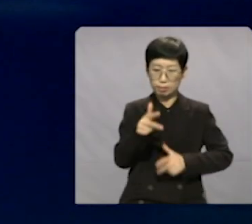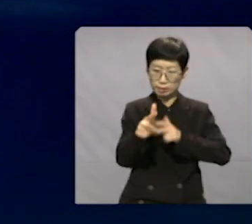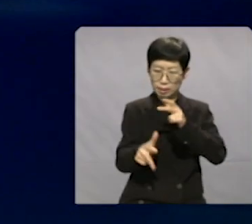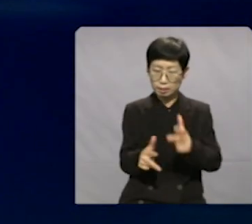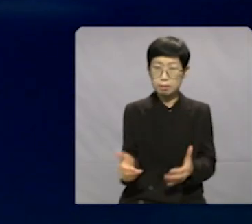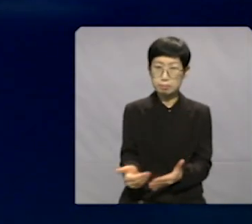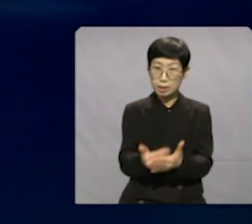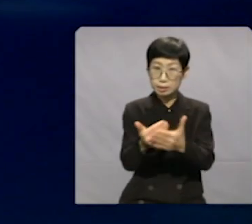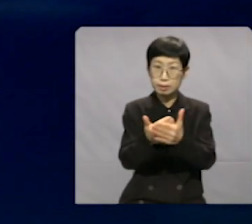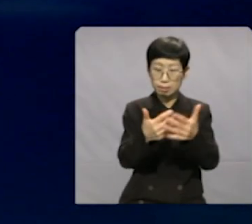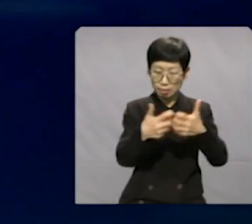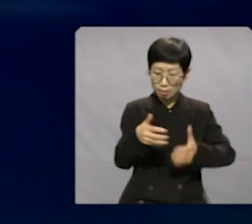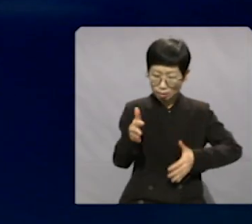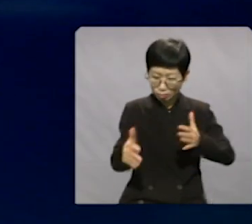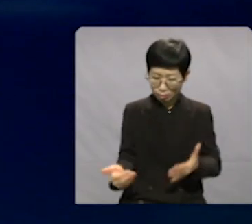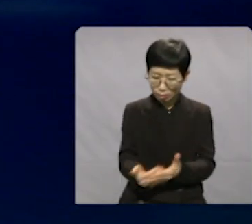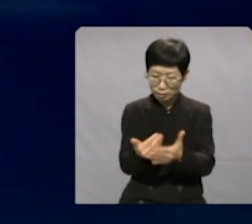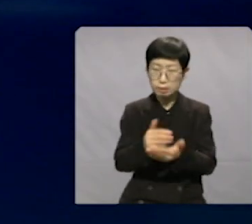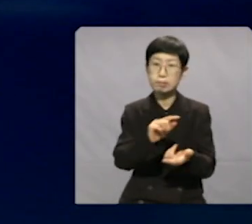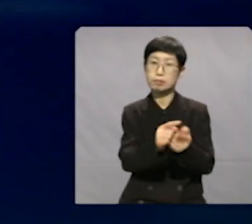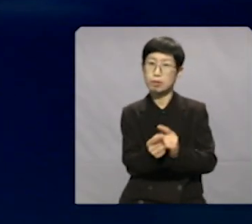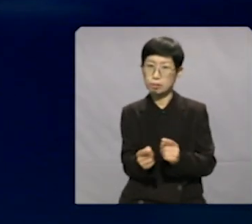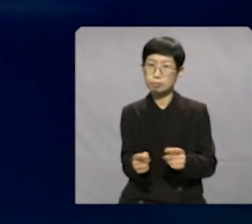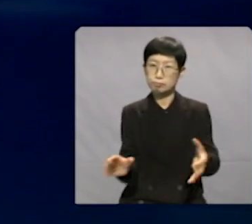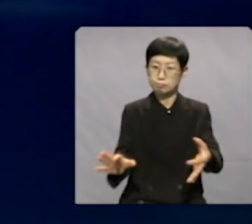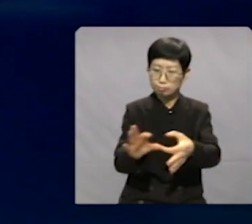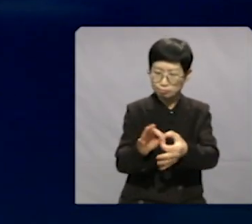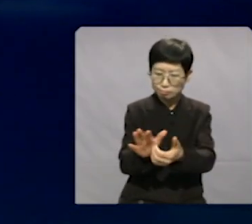산업 발전, 로봇 발전까지 좀 같이 연동을 시키는 것도 중요하지 않을까 생각이 되고요.